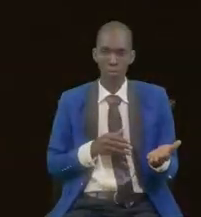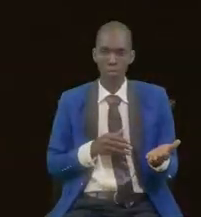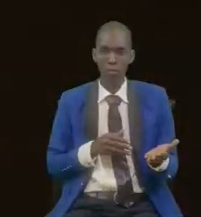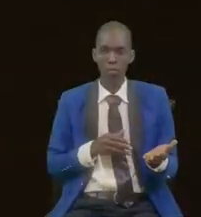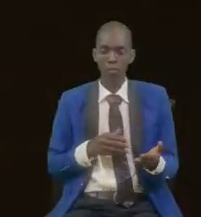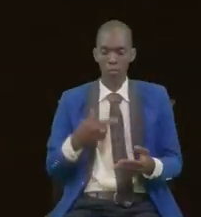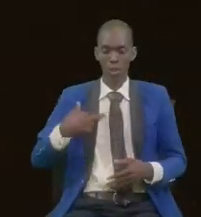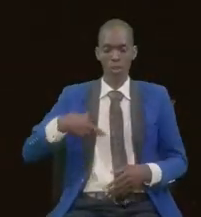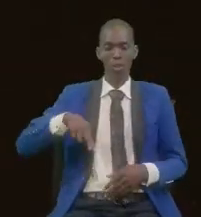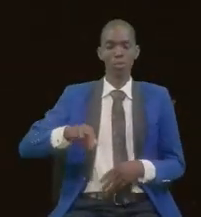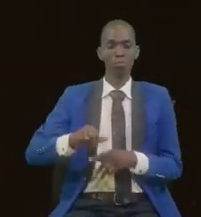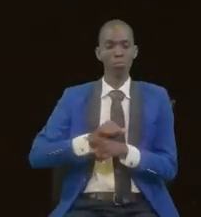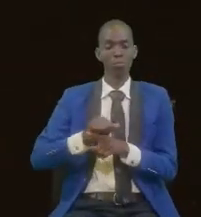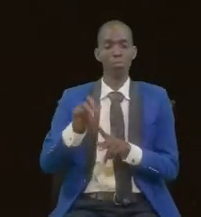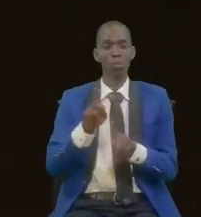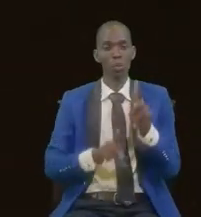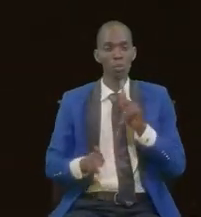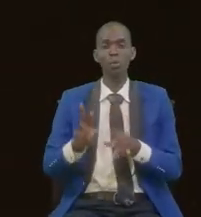les religieux,